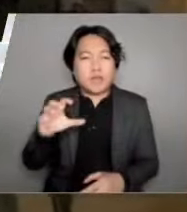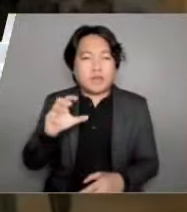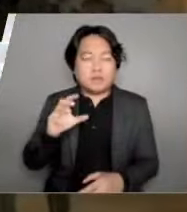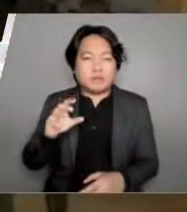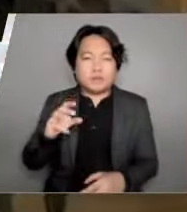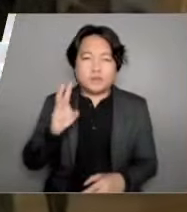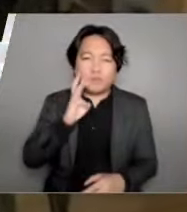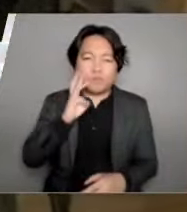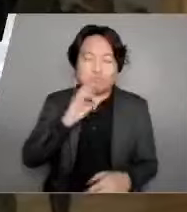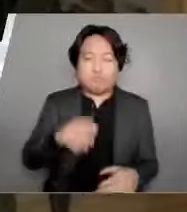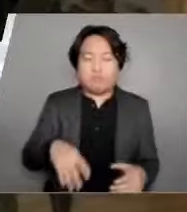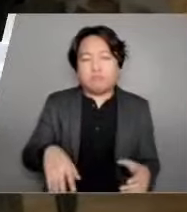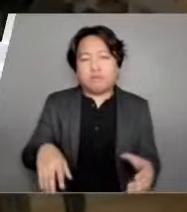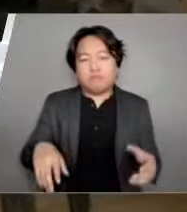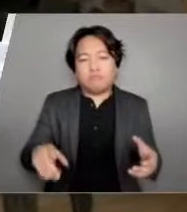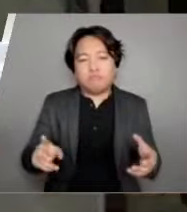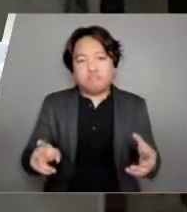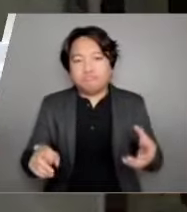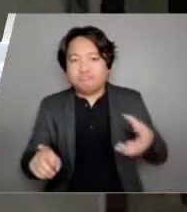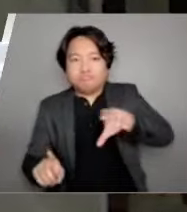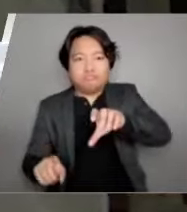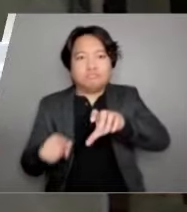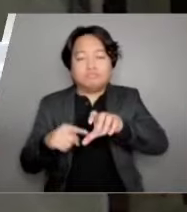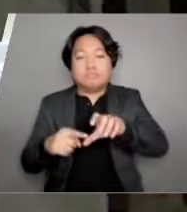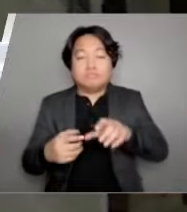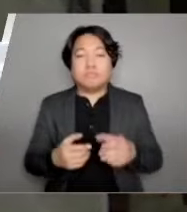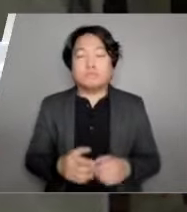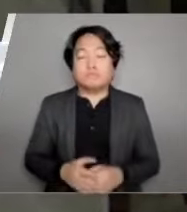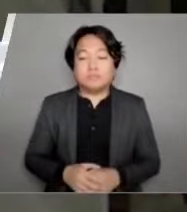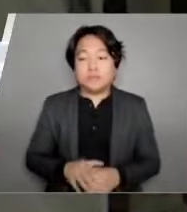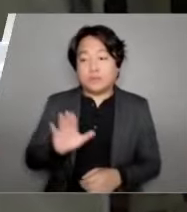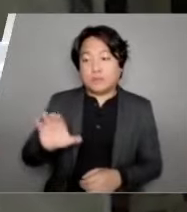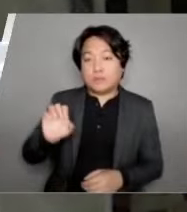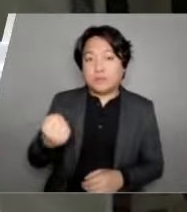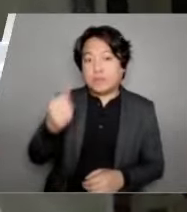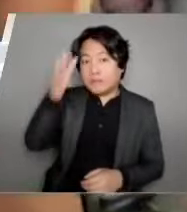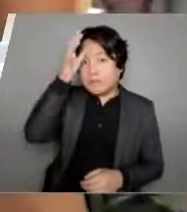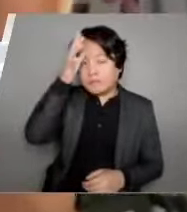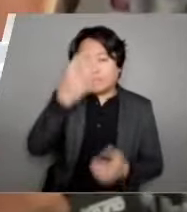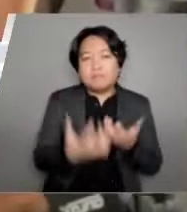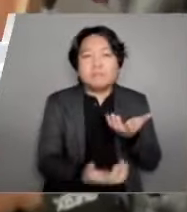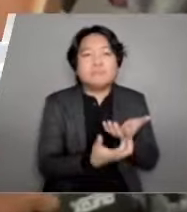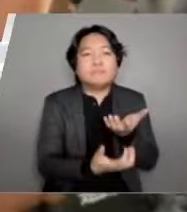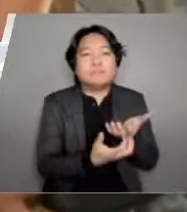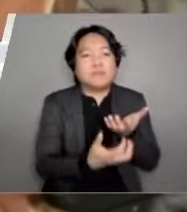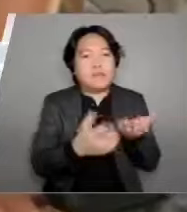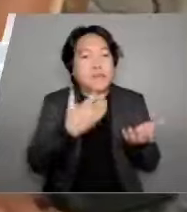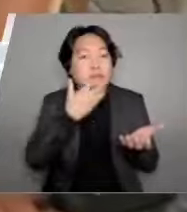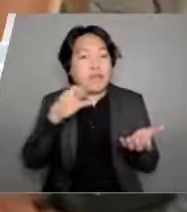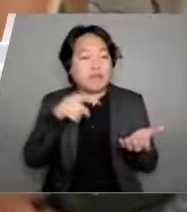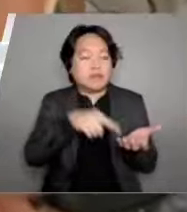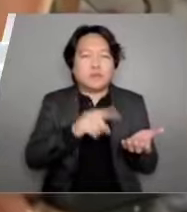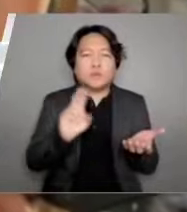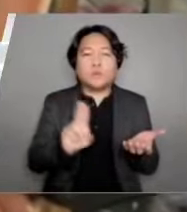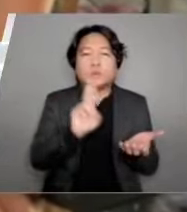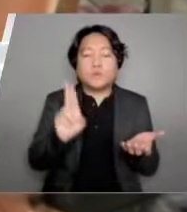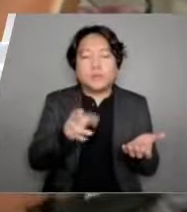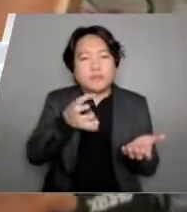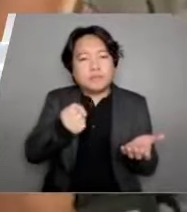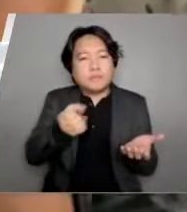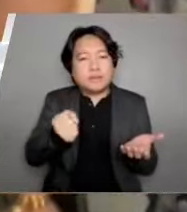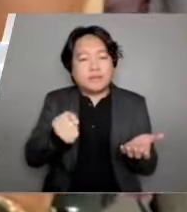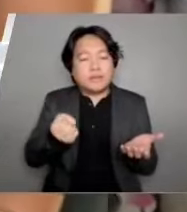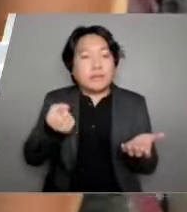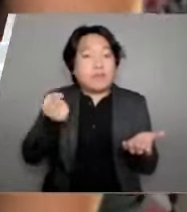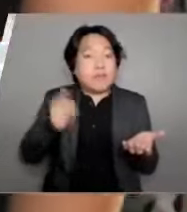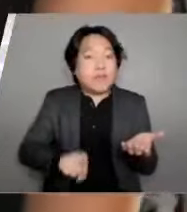Lola Rosa, nagpainit ng tubig ang ama ni Cody para sa kanyang gatas. Pagkalagay ng tatay ng mainit na tubig sa ibabaw